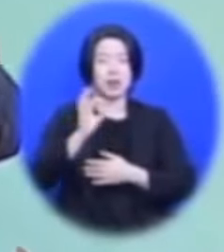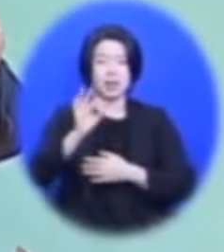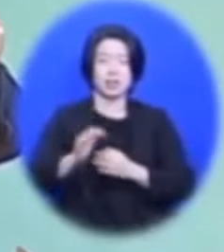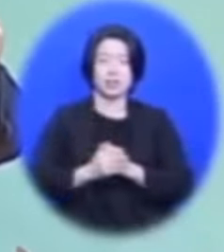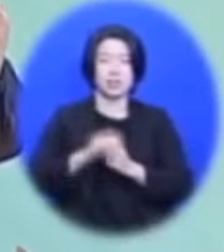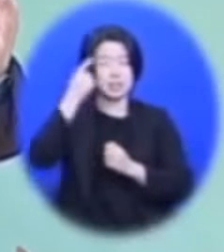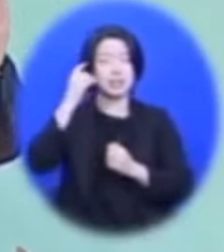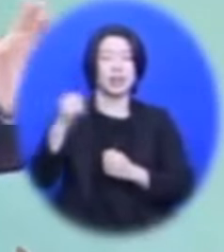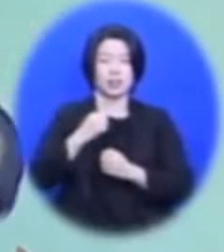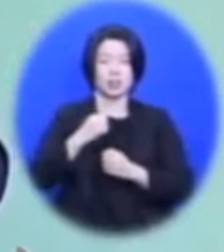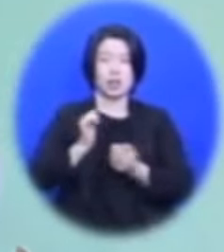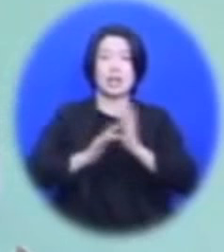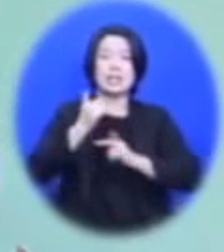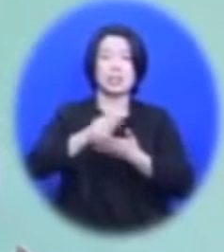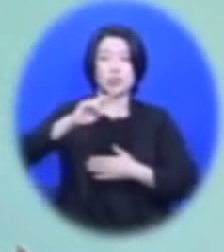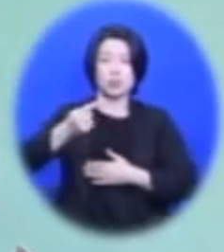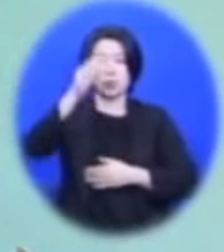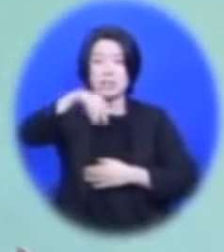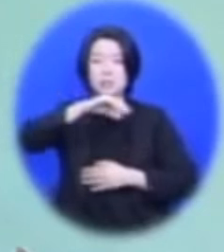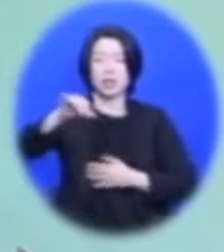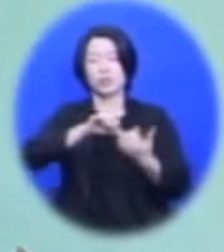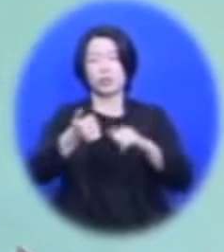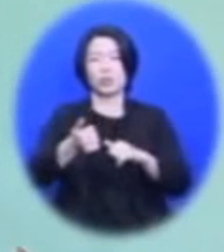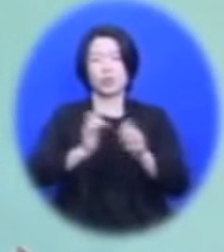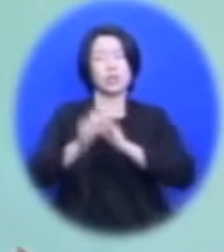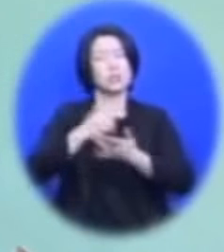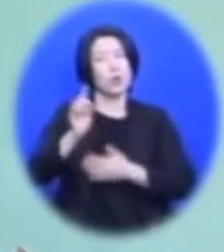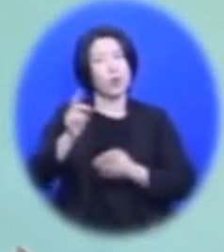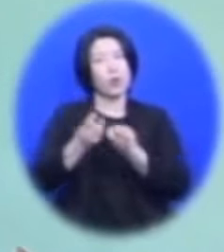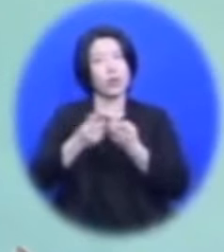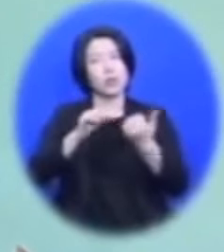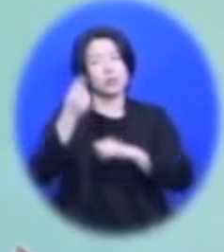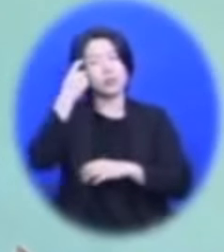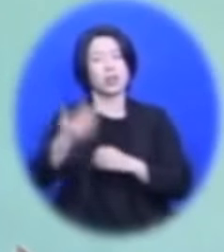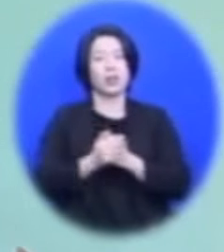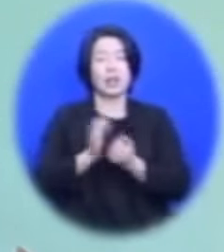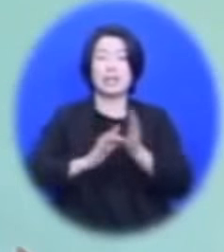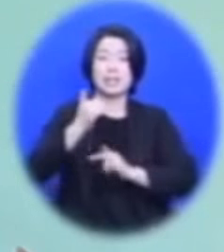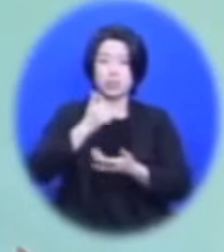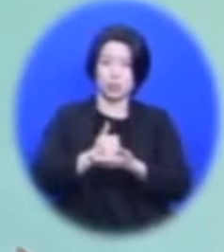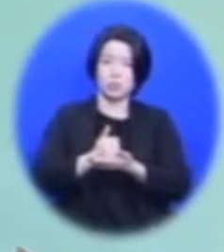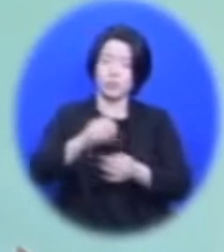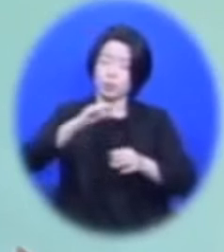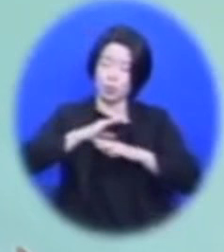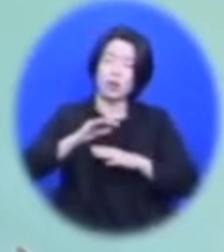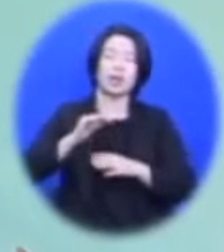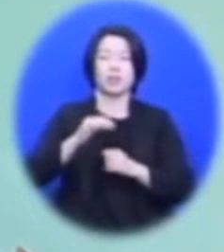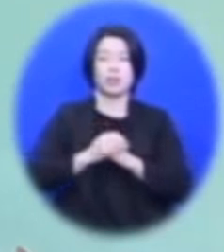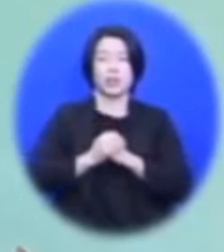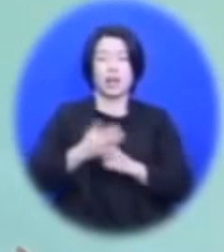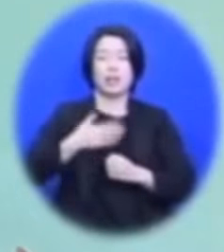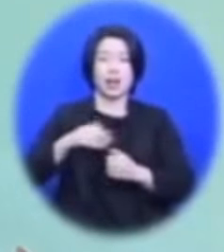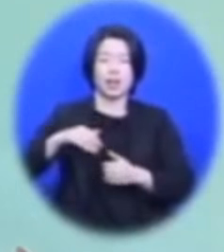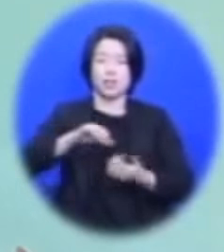예수님도 십자가에서 죽으셨습니다. 예수님은 어떻게 죽으셨나? 예수님께서는 놀랍게도 자기를